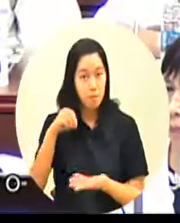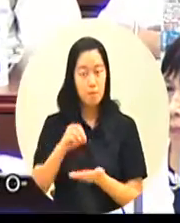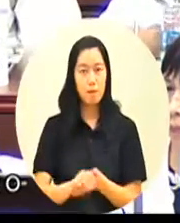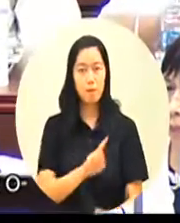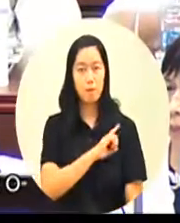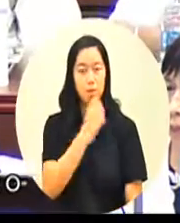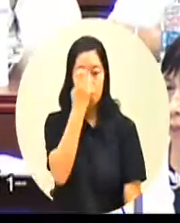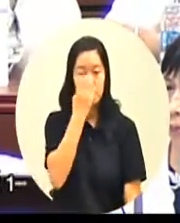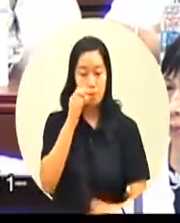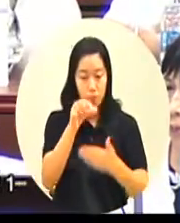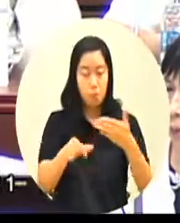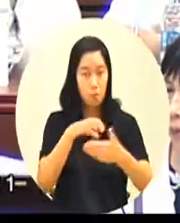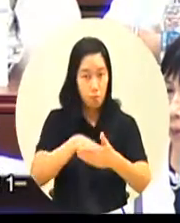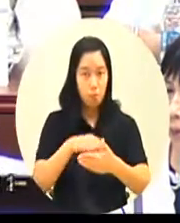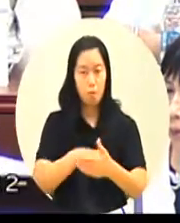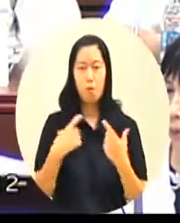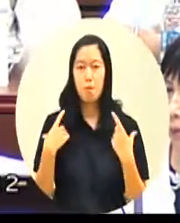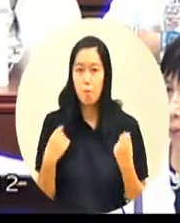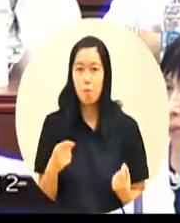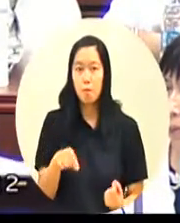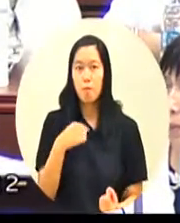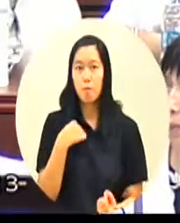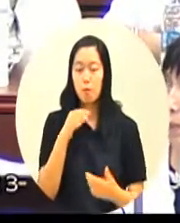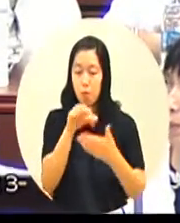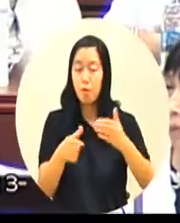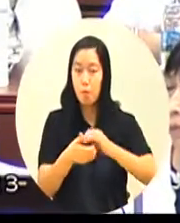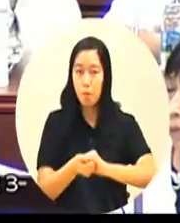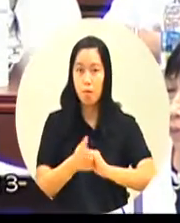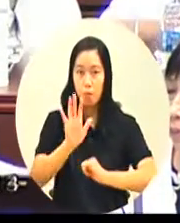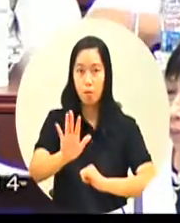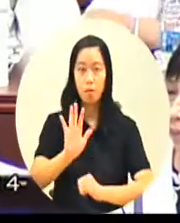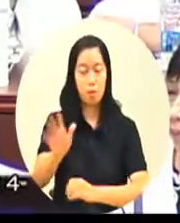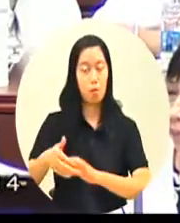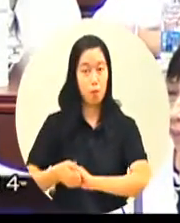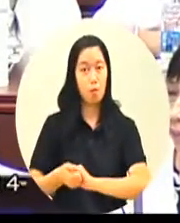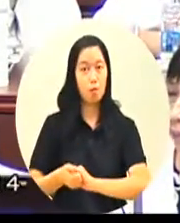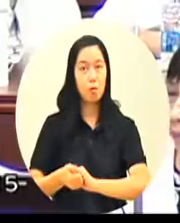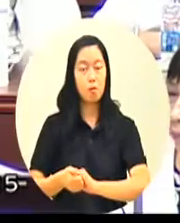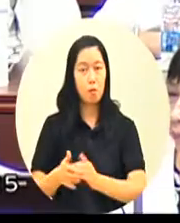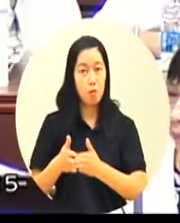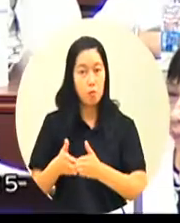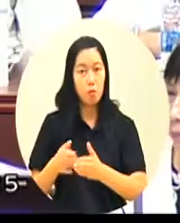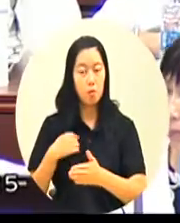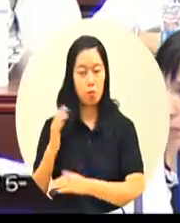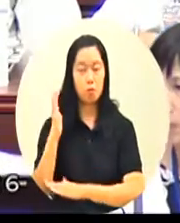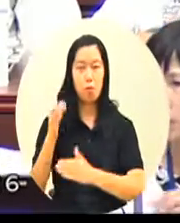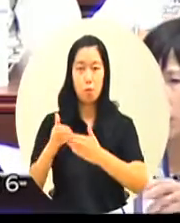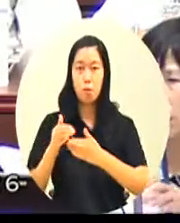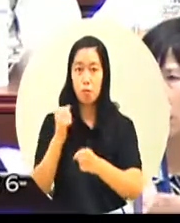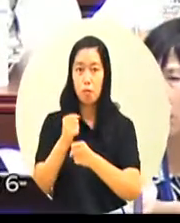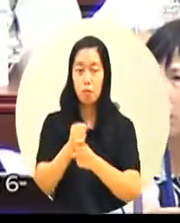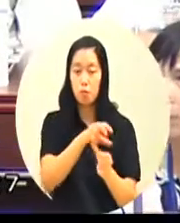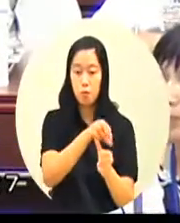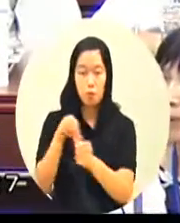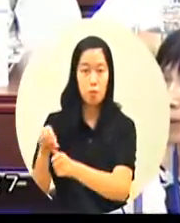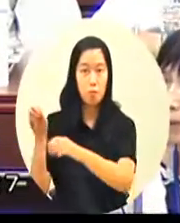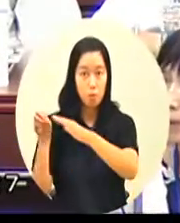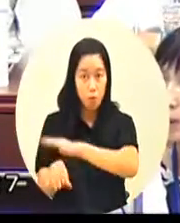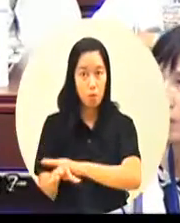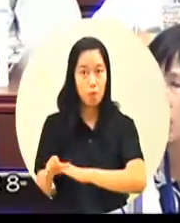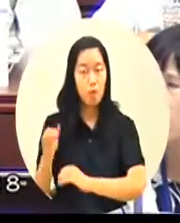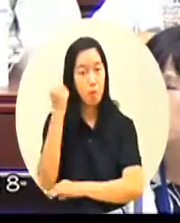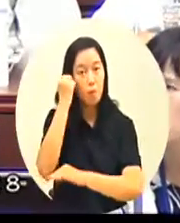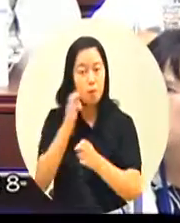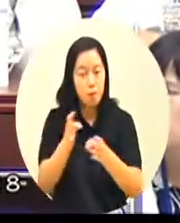条例里面本来就有这样的规定，就是有必要的时候政府需要做安置住宅的这个措施。